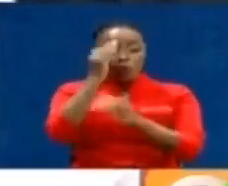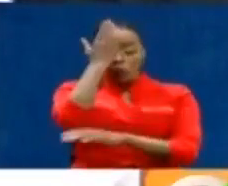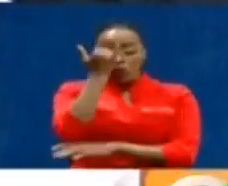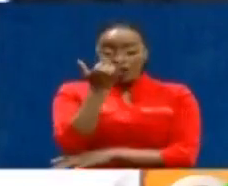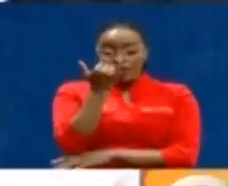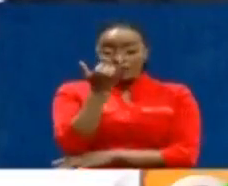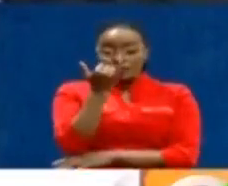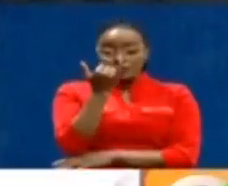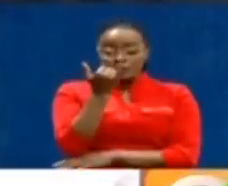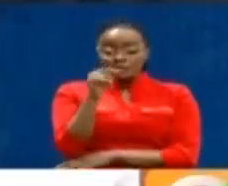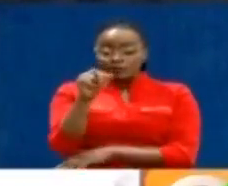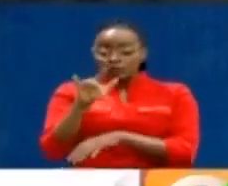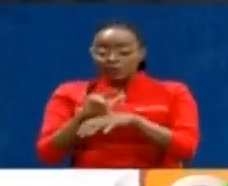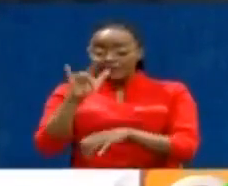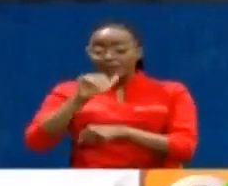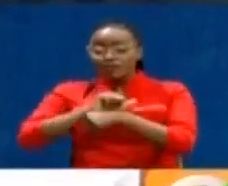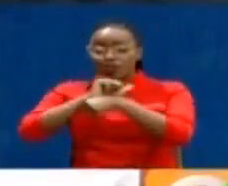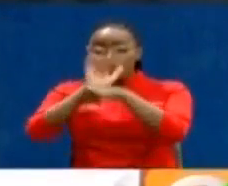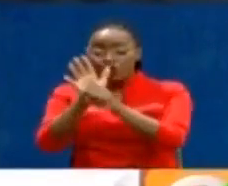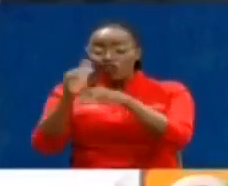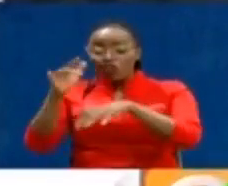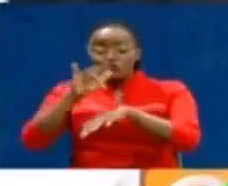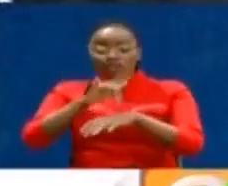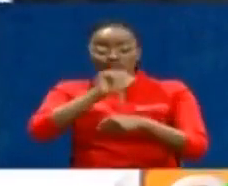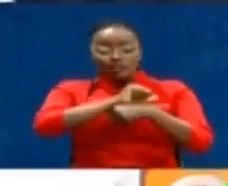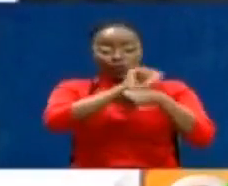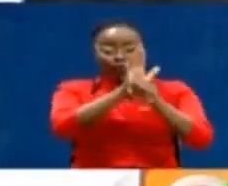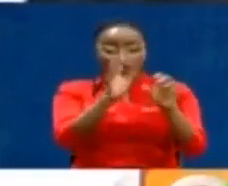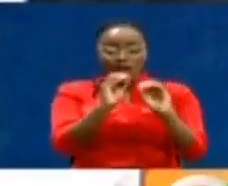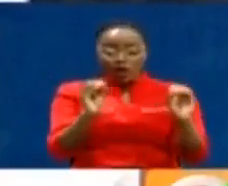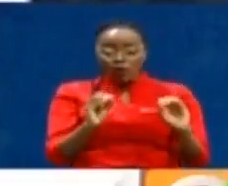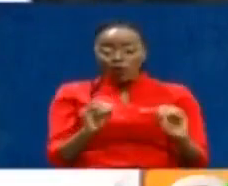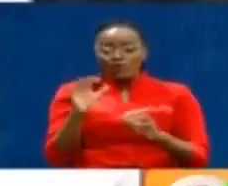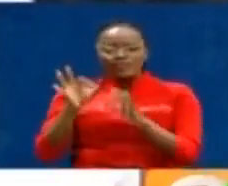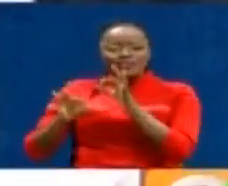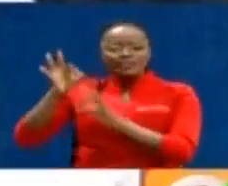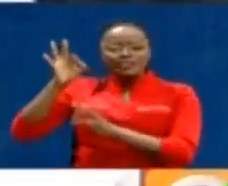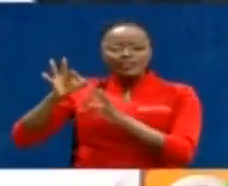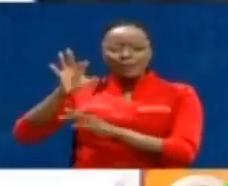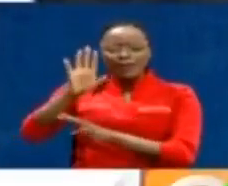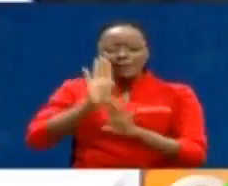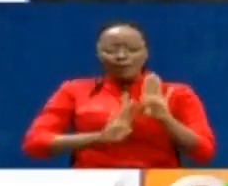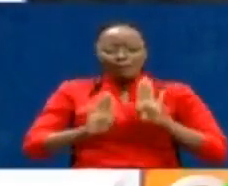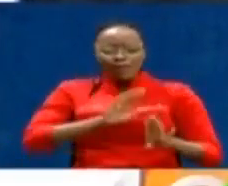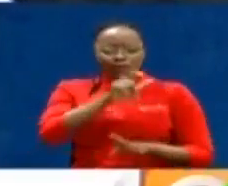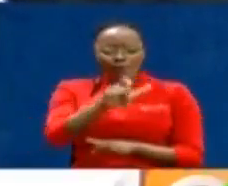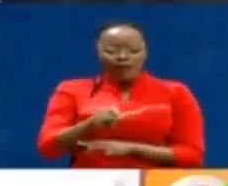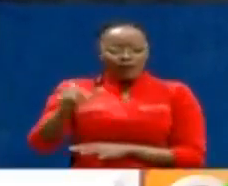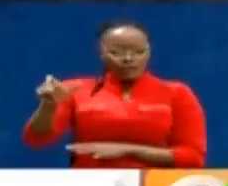Manake kupata virusi vya korona ama kutopata virusi vya korona vinategemea tabia ya